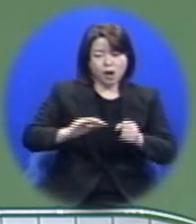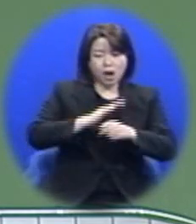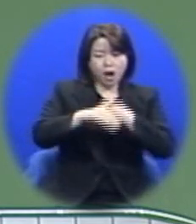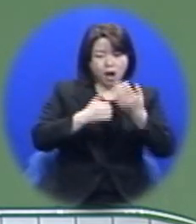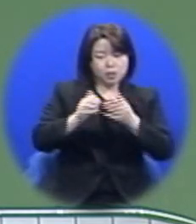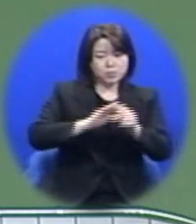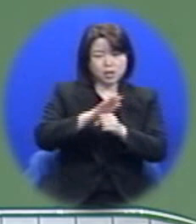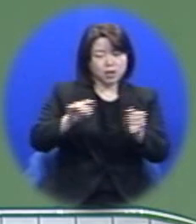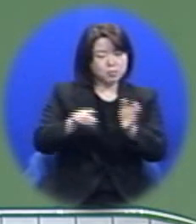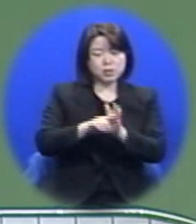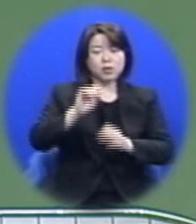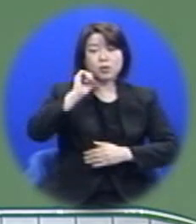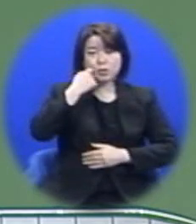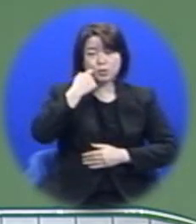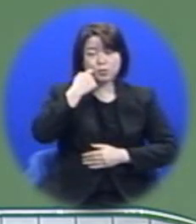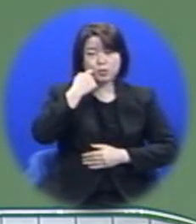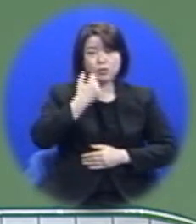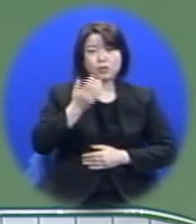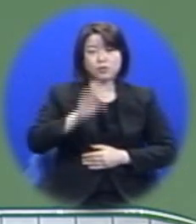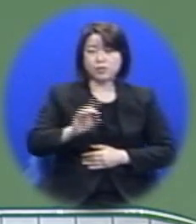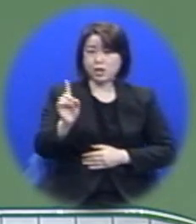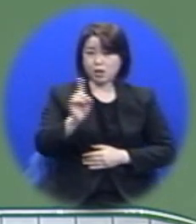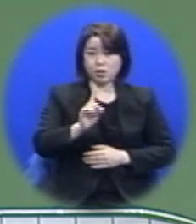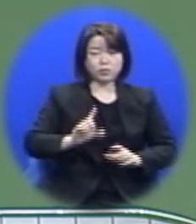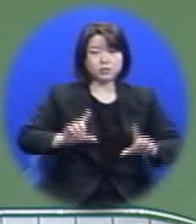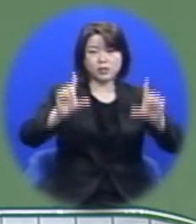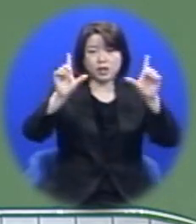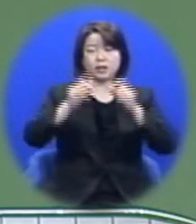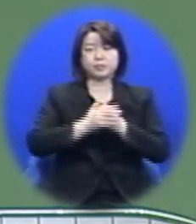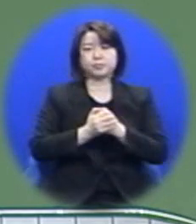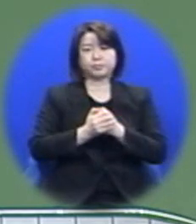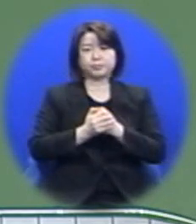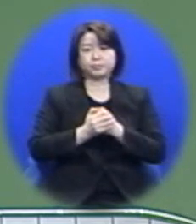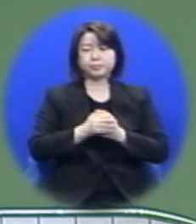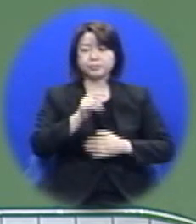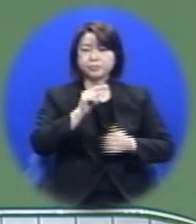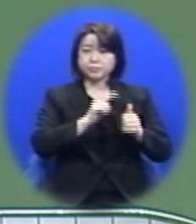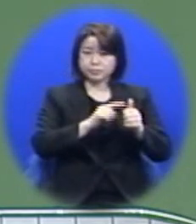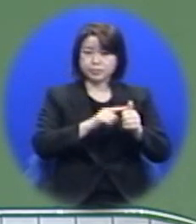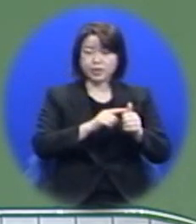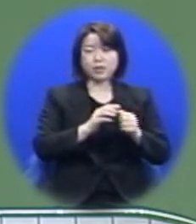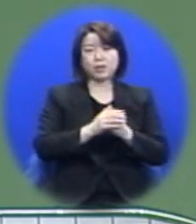없었습니다. 그런데 어느 날 그가